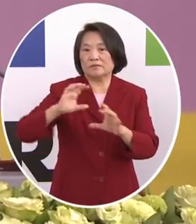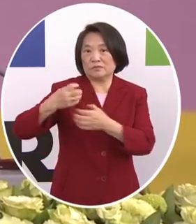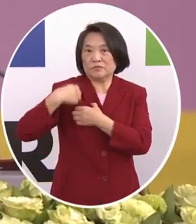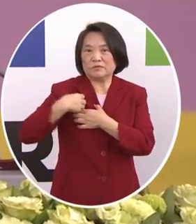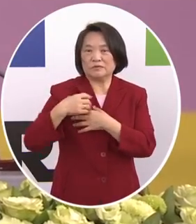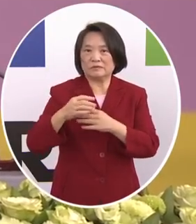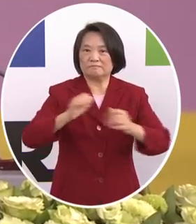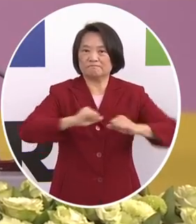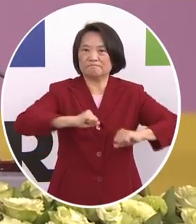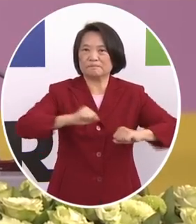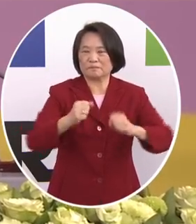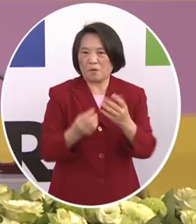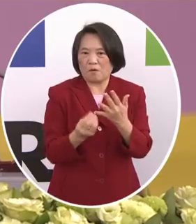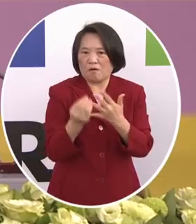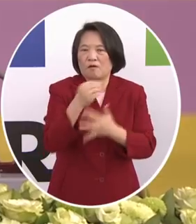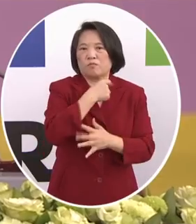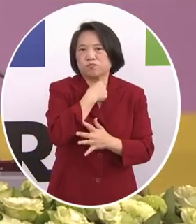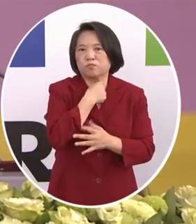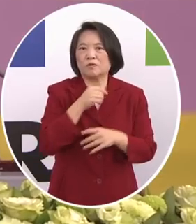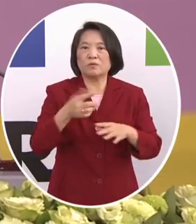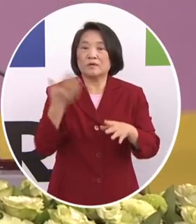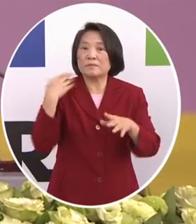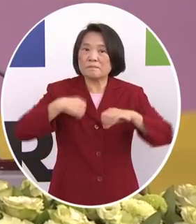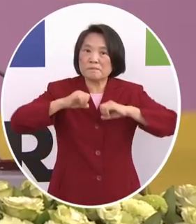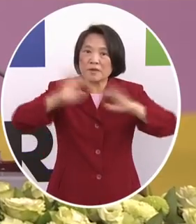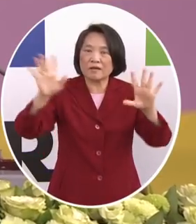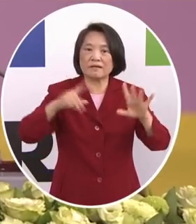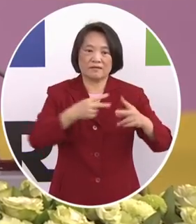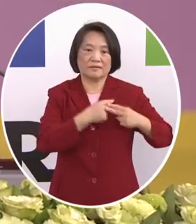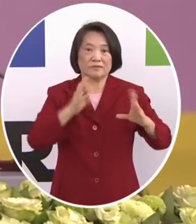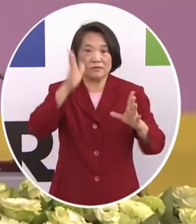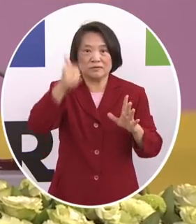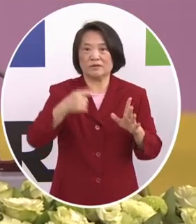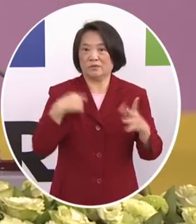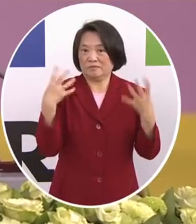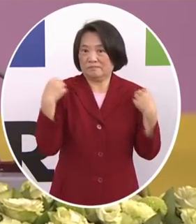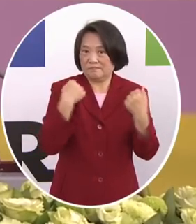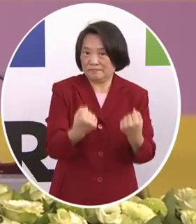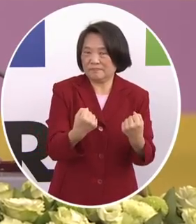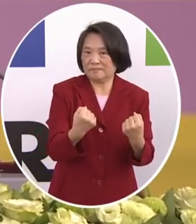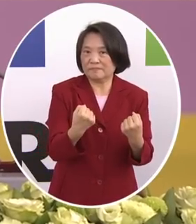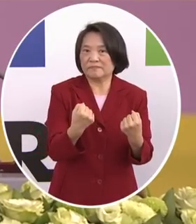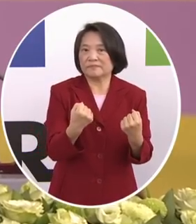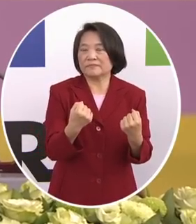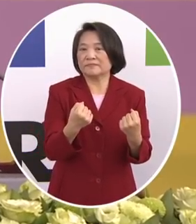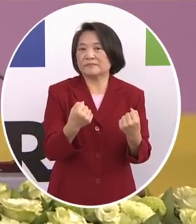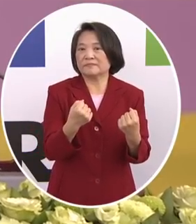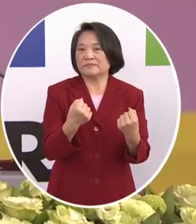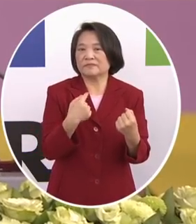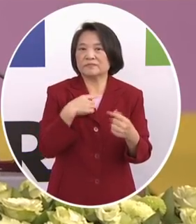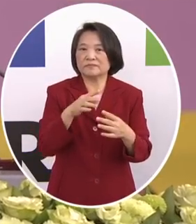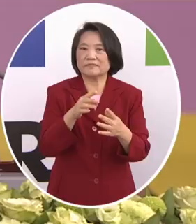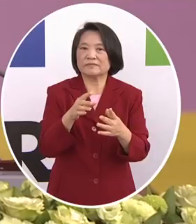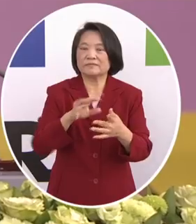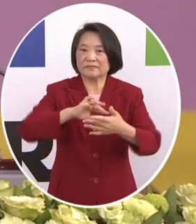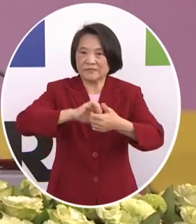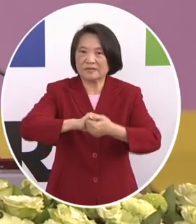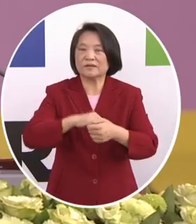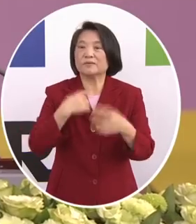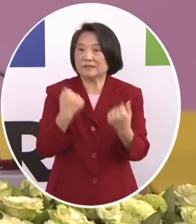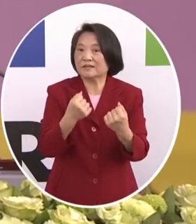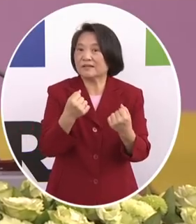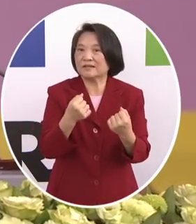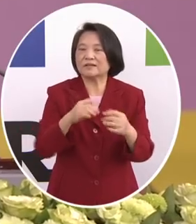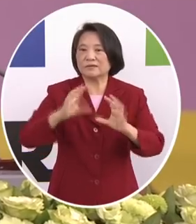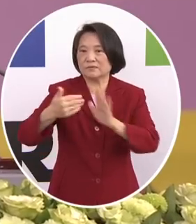战力。我曾经说过，只要蔡英文当选总统的一天，任总统的一天，